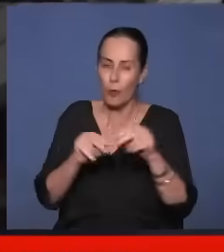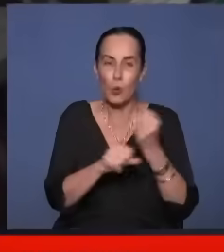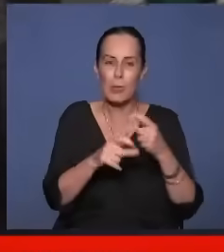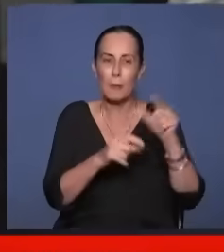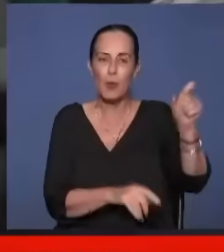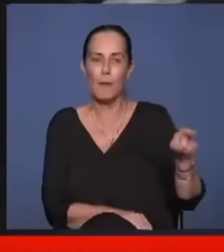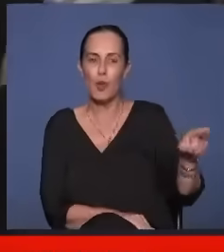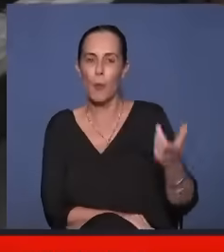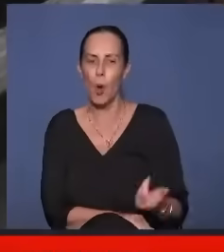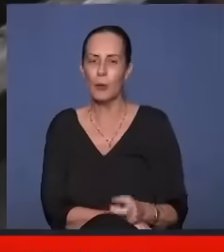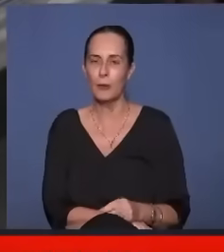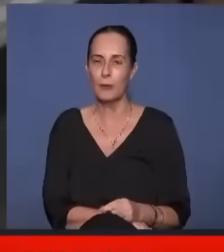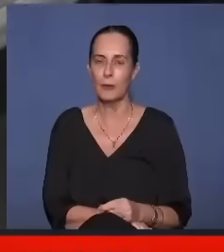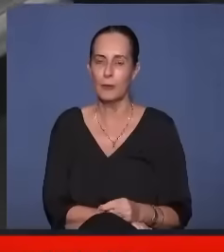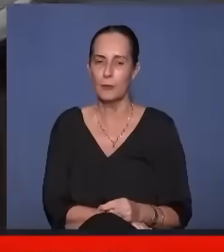ושומרון.